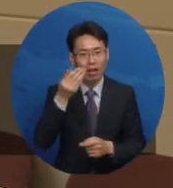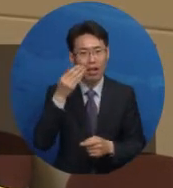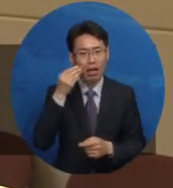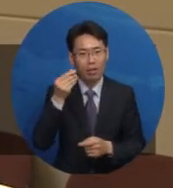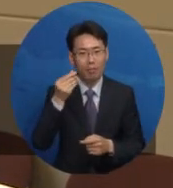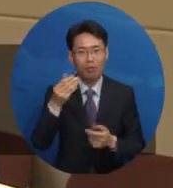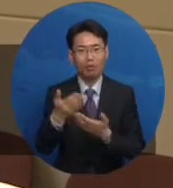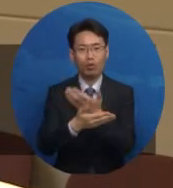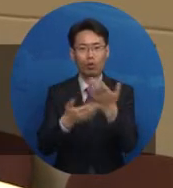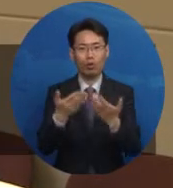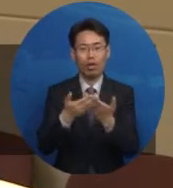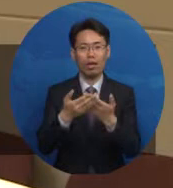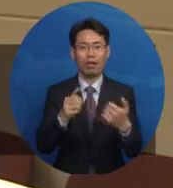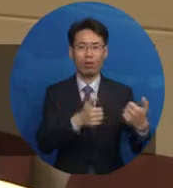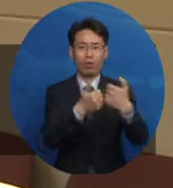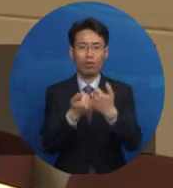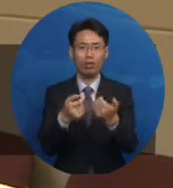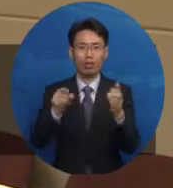одной задачей.